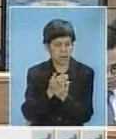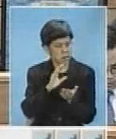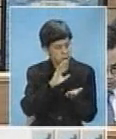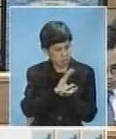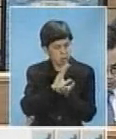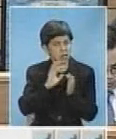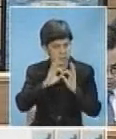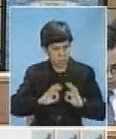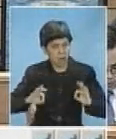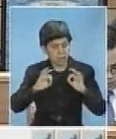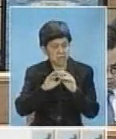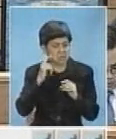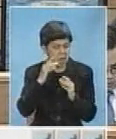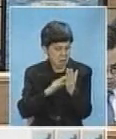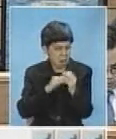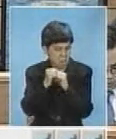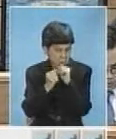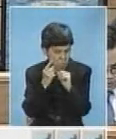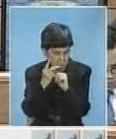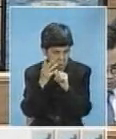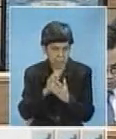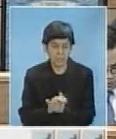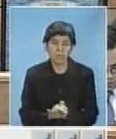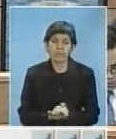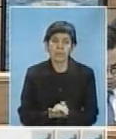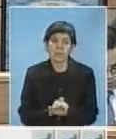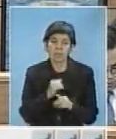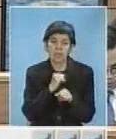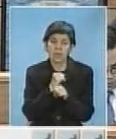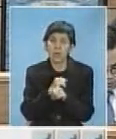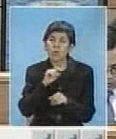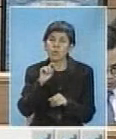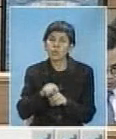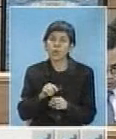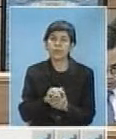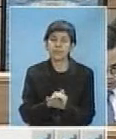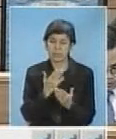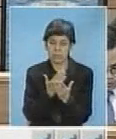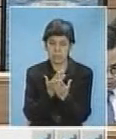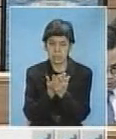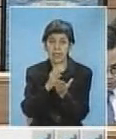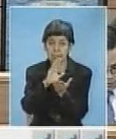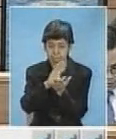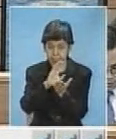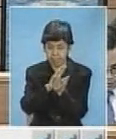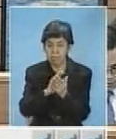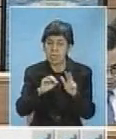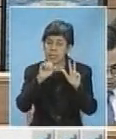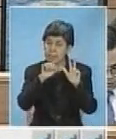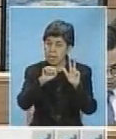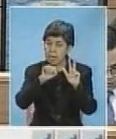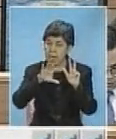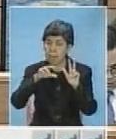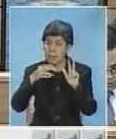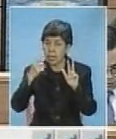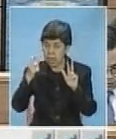การนับหลายปีดังนั้นความจำเป็นในการที่จะต้องใช้เงิน 350,000 ล้